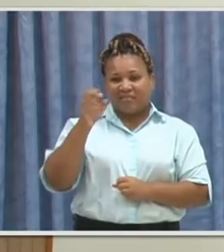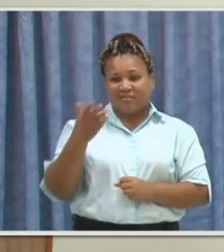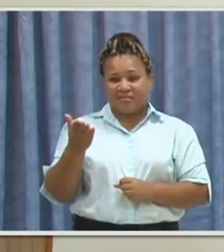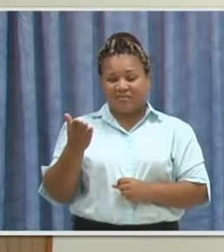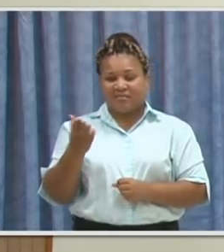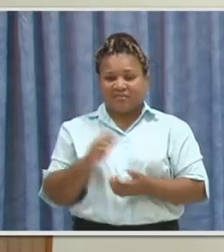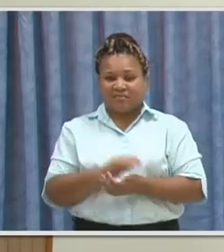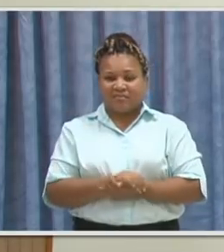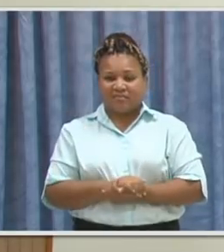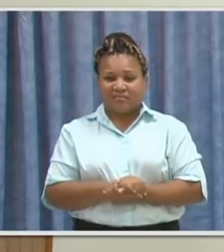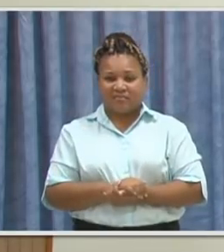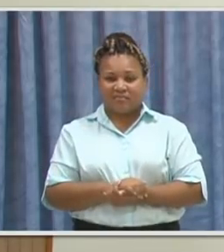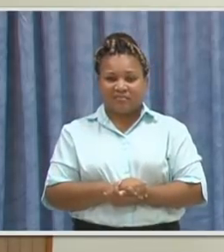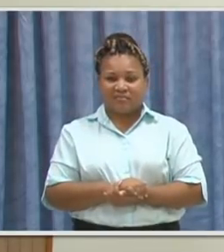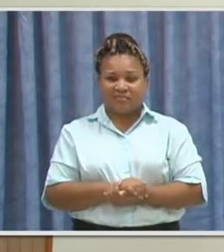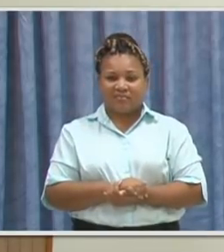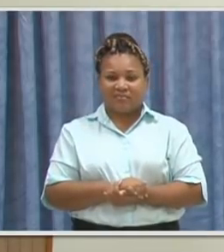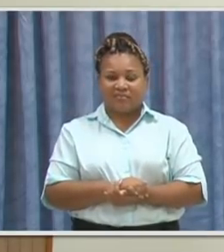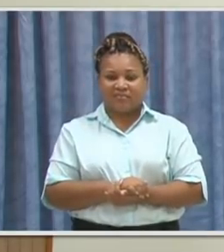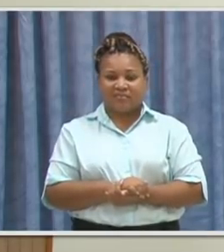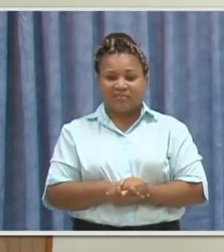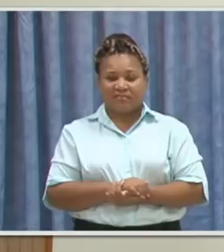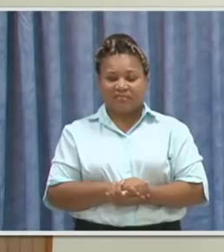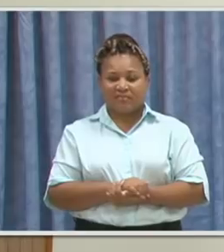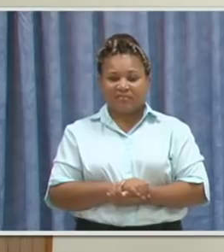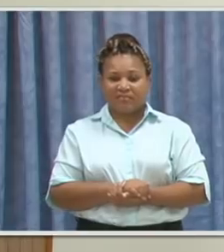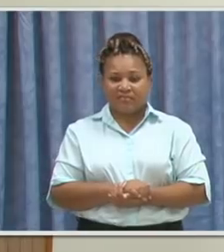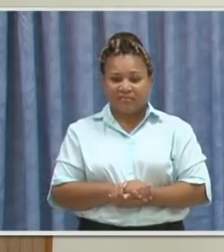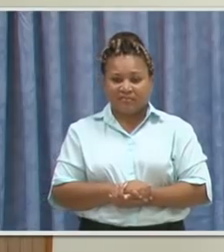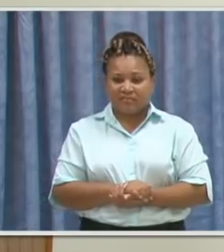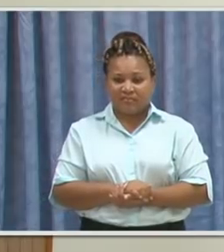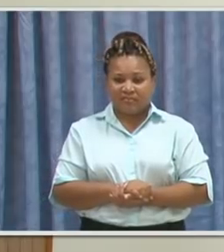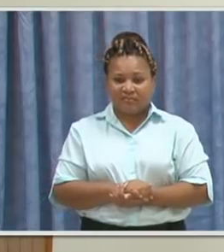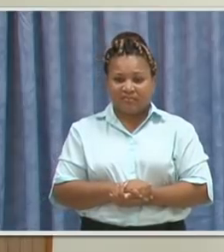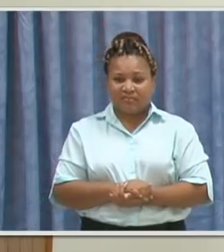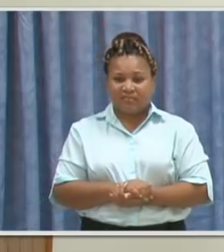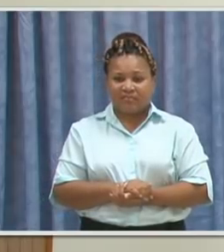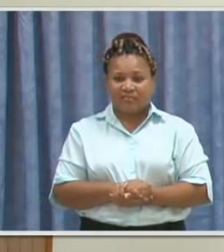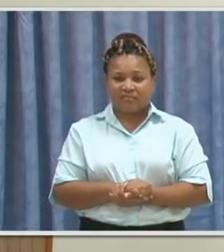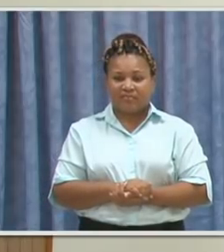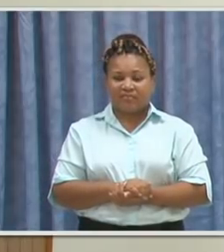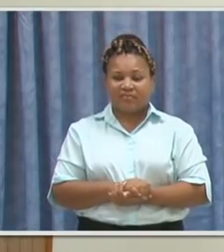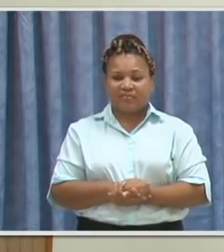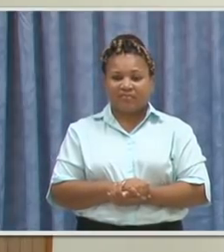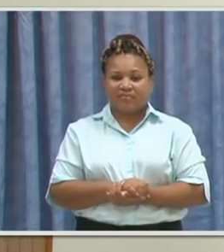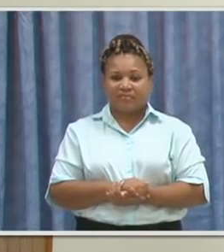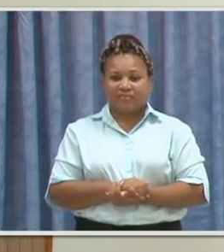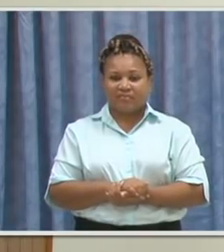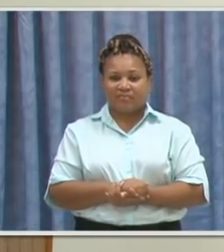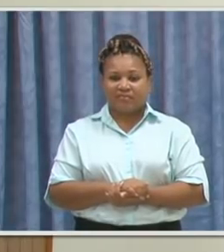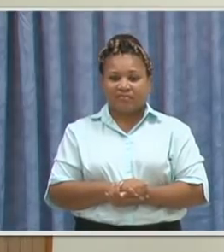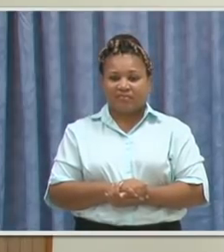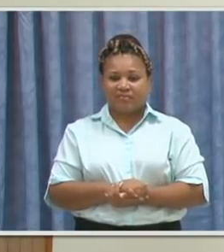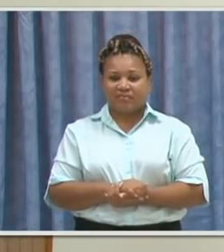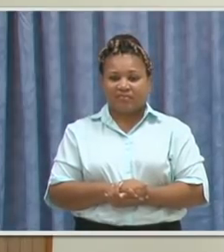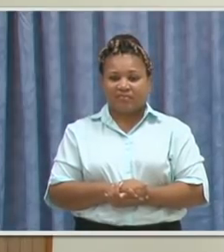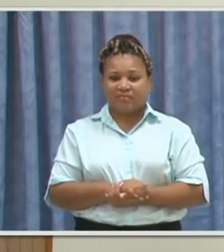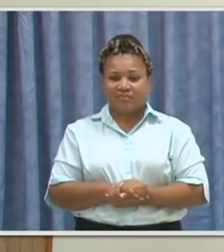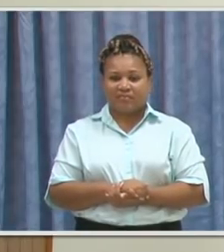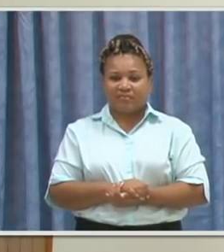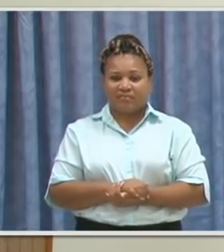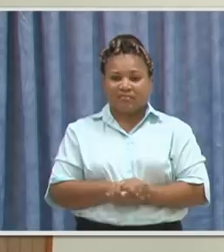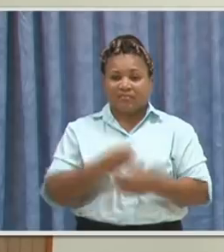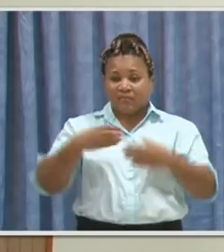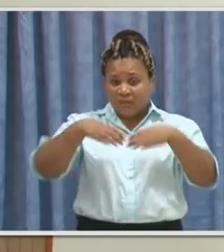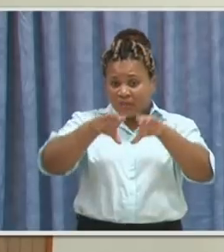Et nous, c'est ça, nous faisons un peu de façon différente. On a un hacker qui nous pas demande l'argent avant les autres gagnent admis.